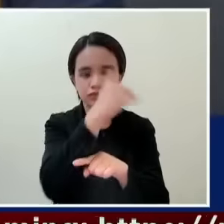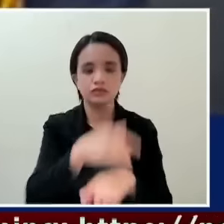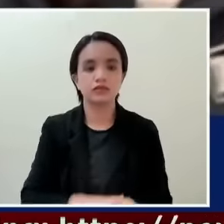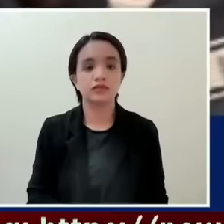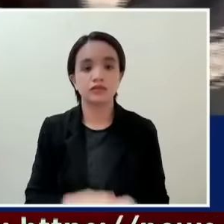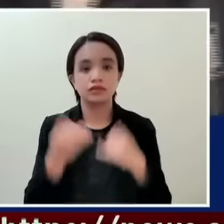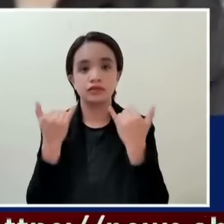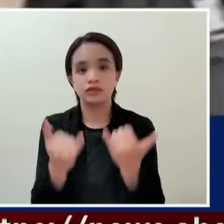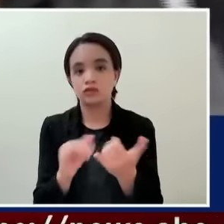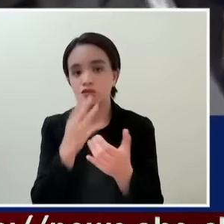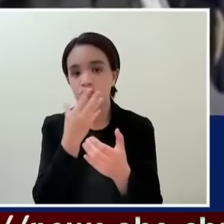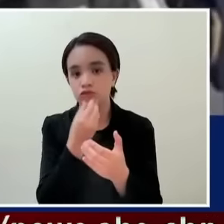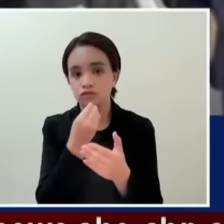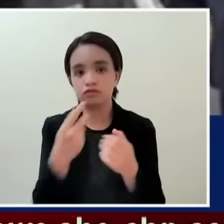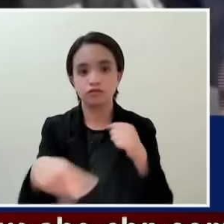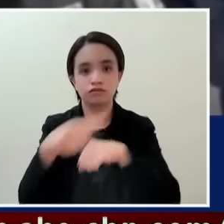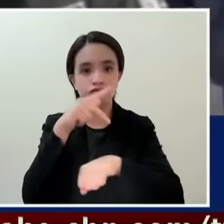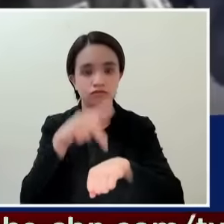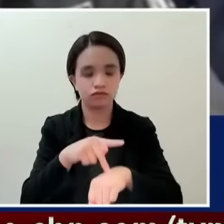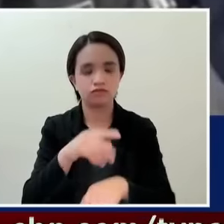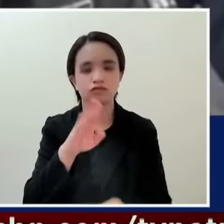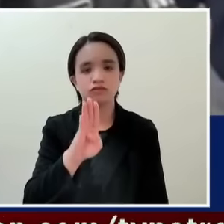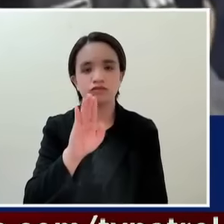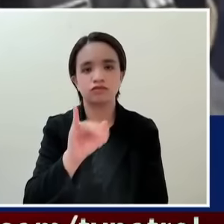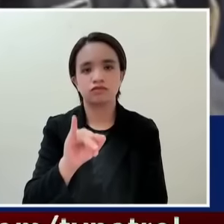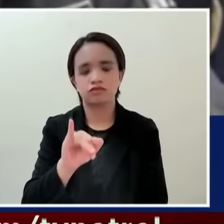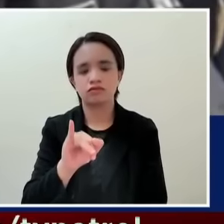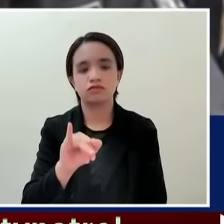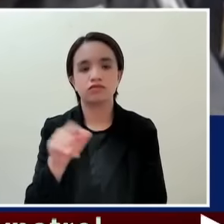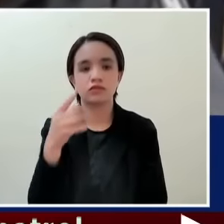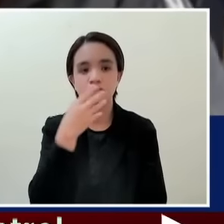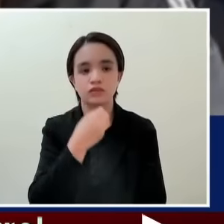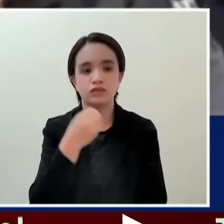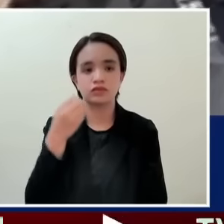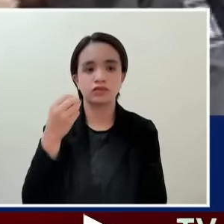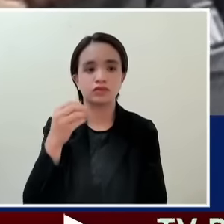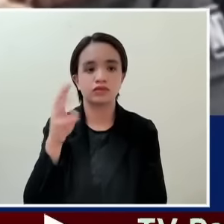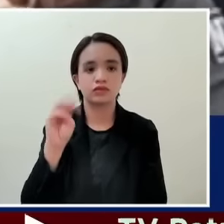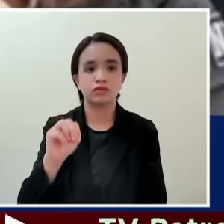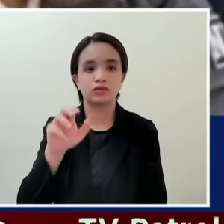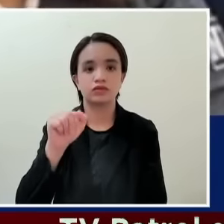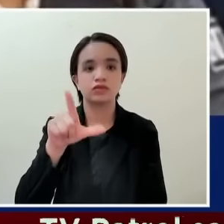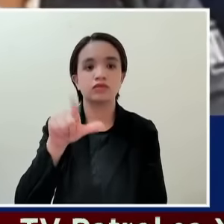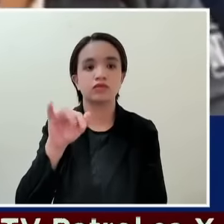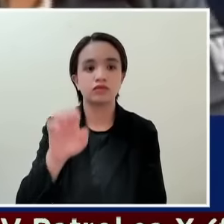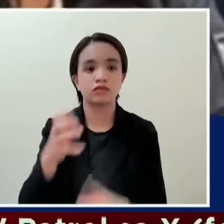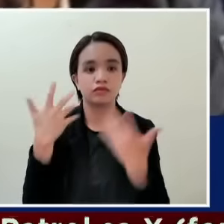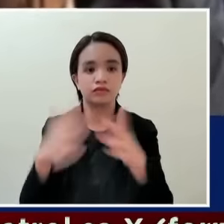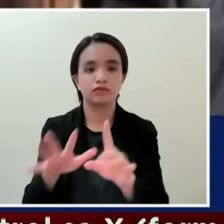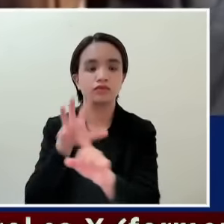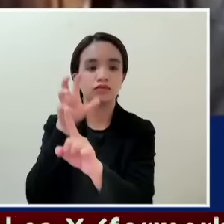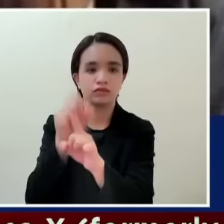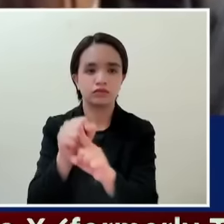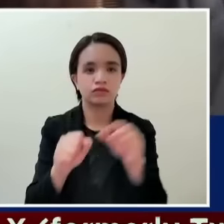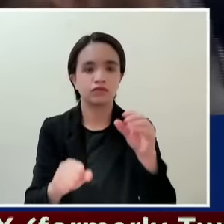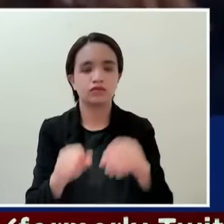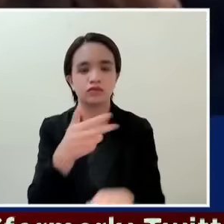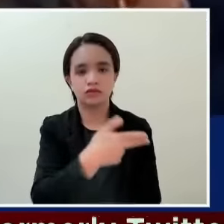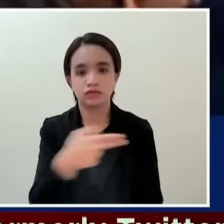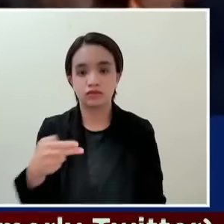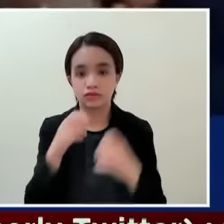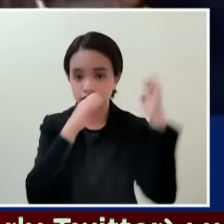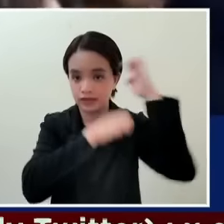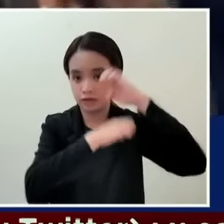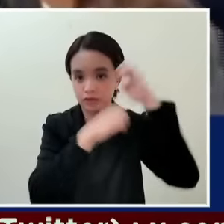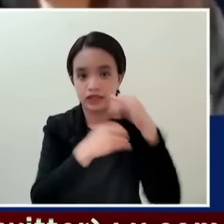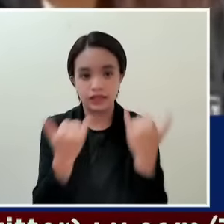kustodiyan na ng Philippine Bureau of Immigration si dismissed Bamban Mayor Alice Go matapos siyang mahuli sa Indonesia. Inaasahan ngayon gabi